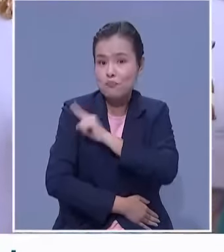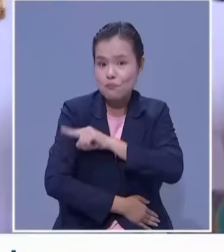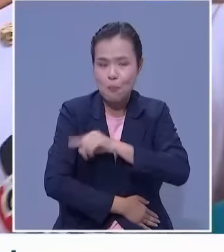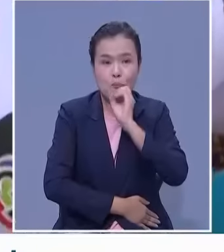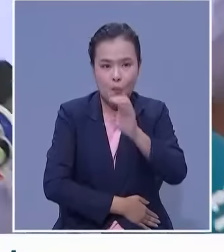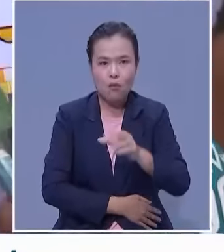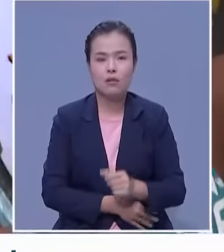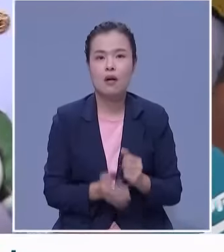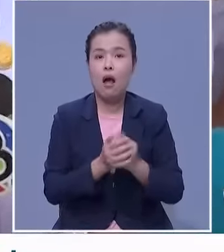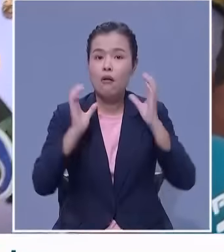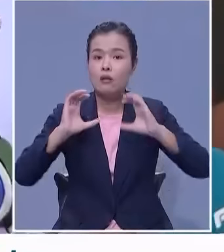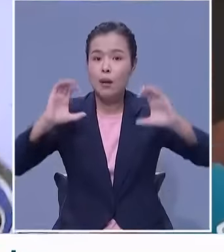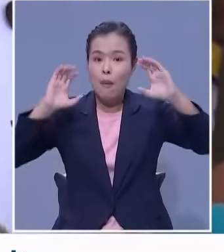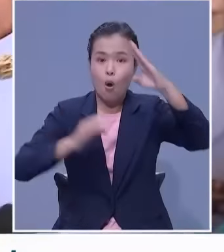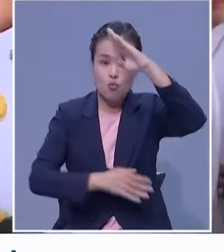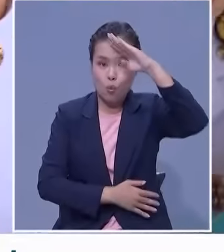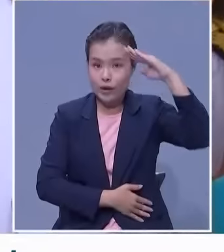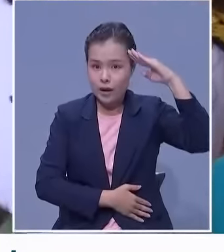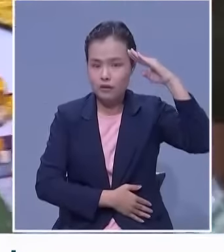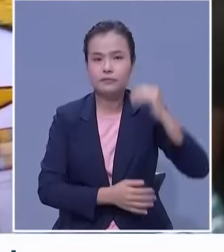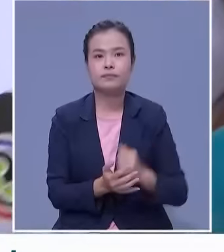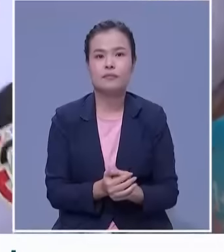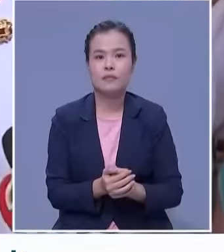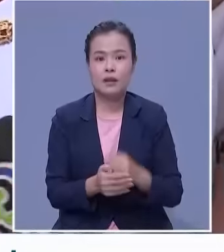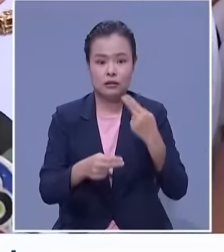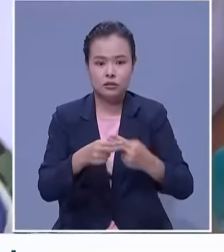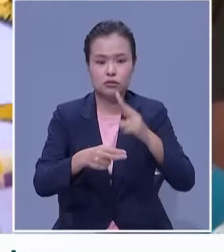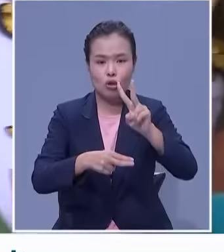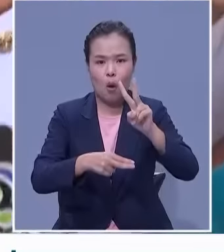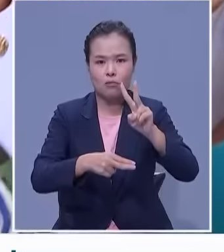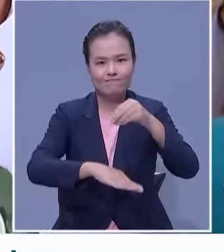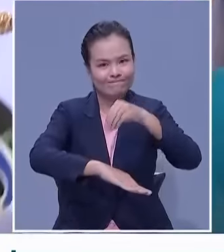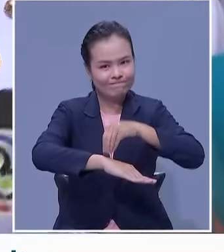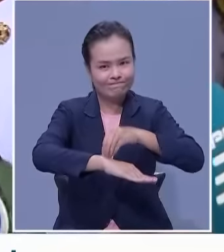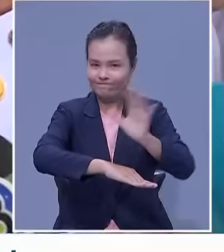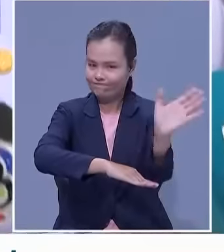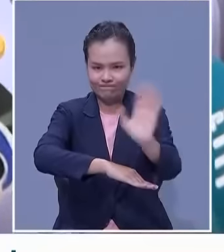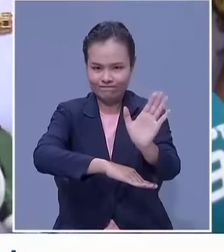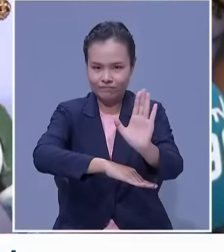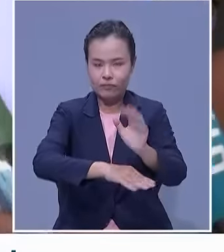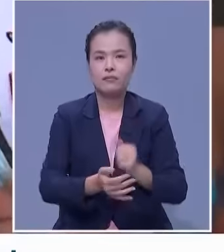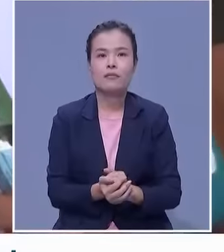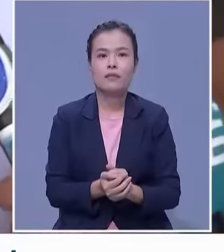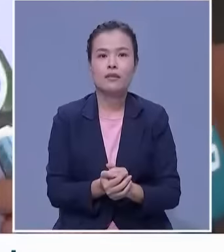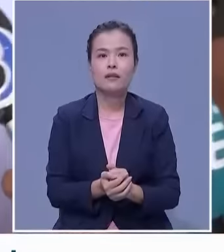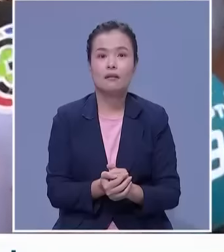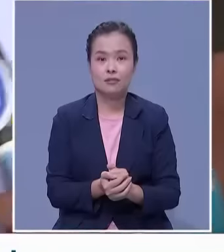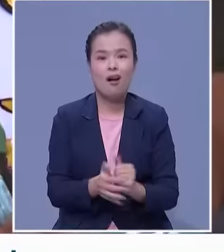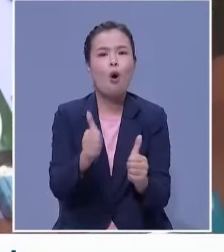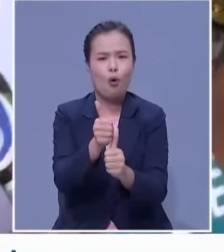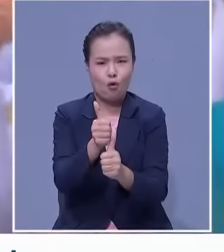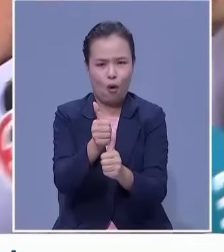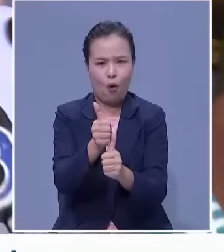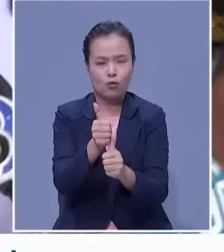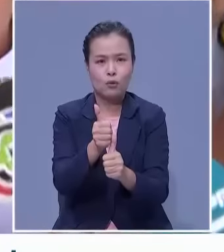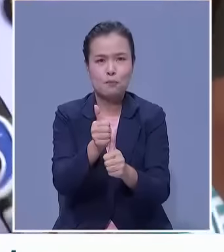ว่ารัฐบาลอุ้งอิงจะต้องไม่มีคนนำสกุลวงสุวรรณนี่ซึ่งมีอยู่ท่านเดียวนะคือท่านชราวาสนะคะ